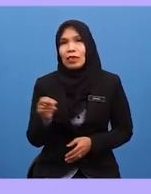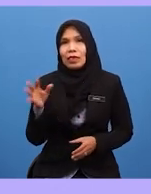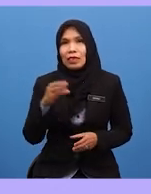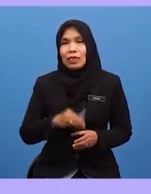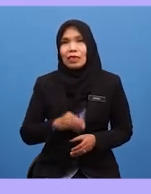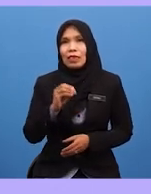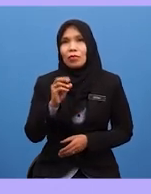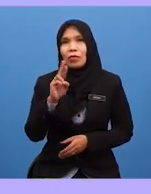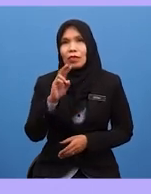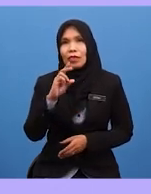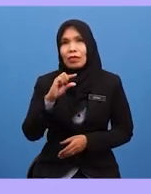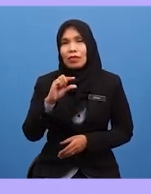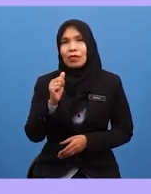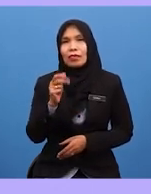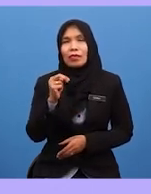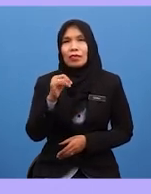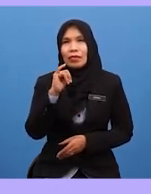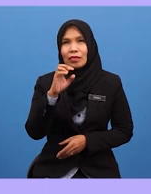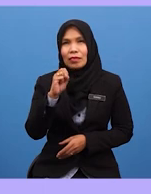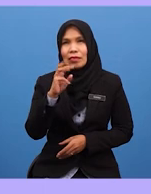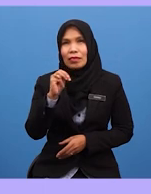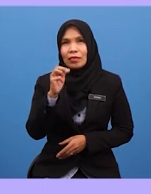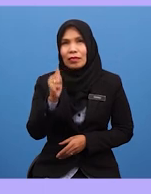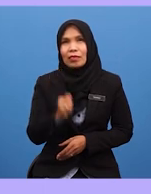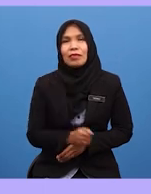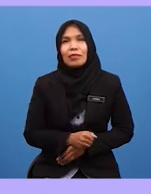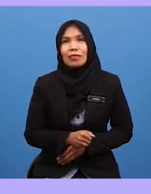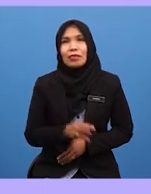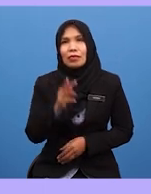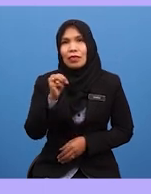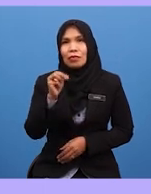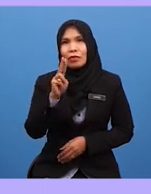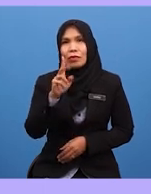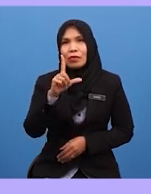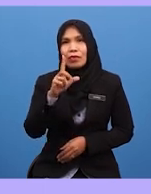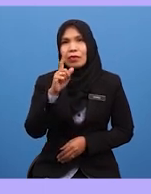organisma multisel dan juga lengkung pertumbuhan.